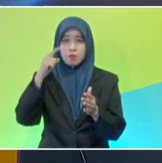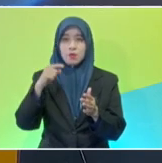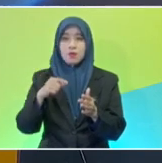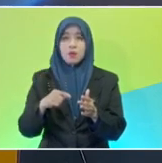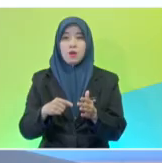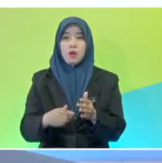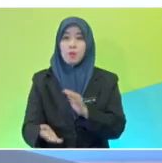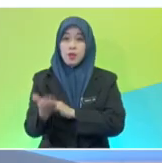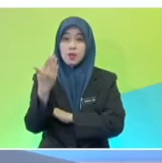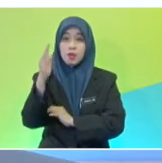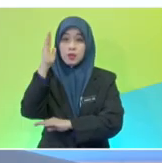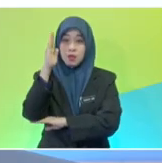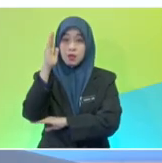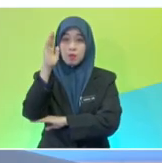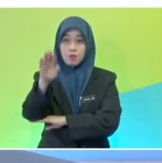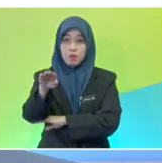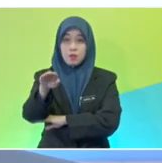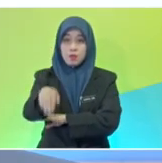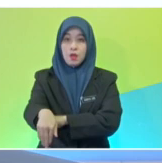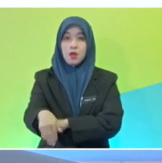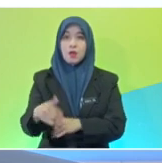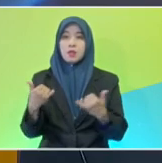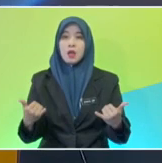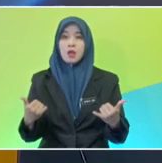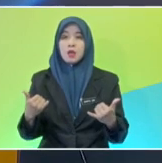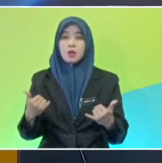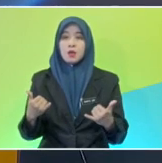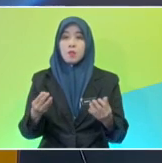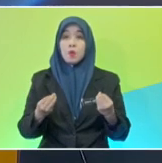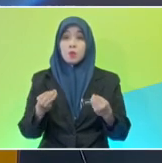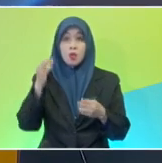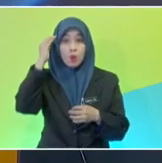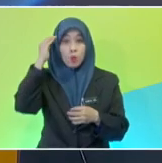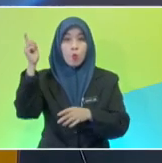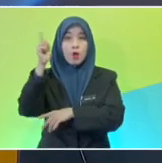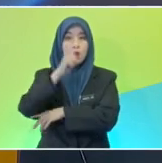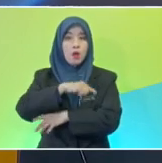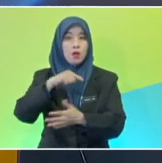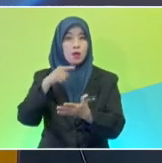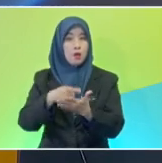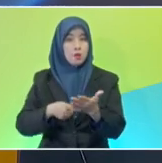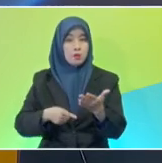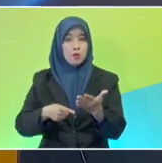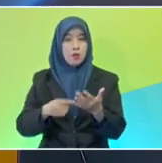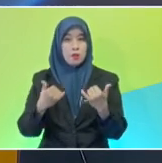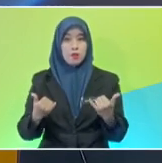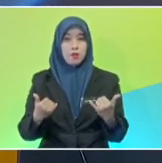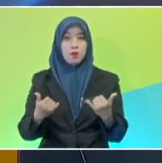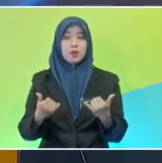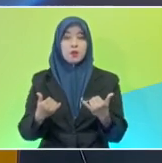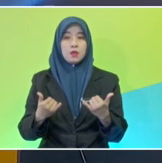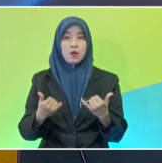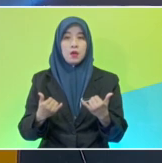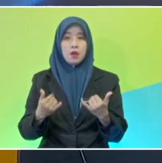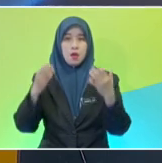petang, tengah hari, malam. Sekarang kita nak tahu hari apa pula. Oh iyalah cikgu. Tapi sebelum cikgu mulakan, cikgu nak tanya dulu Akmal. Okay. Akmal tahu